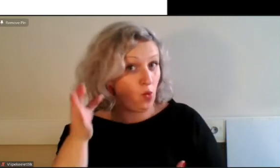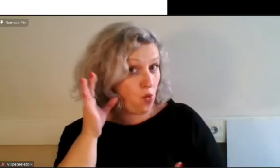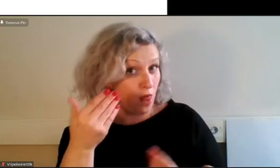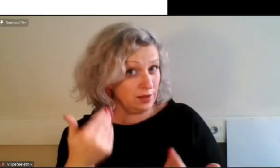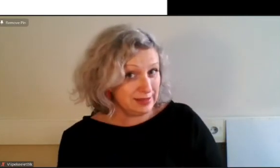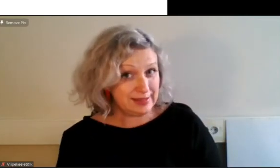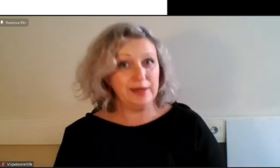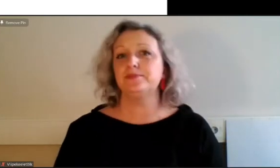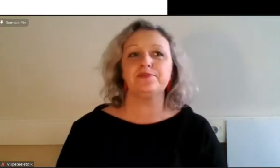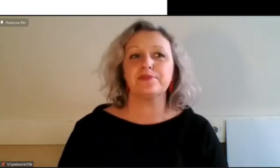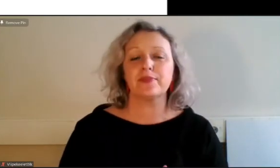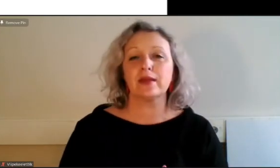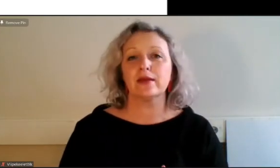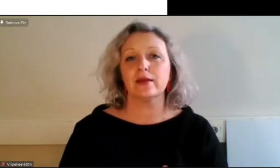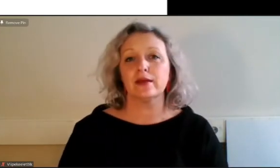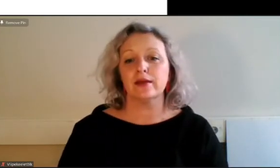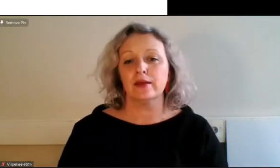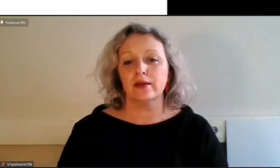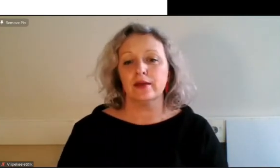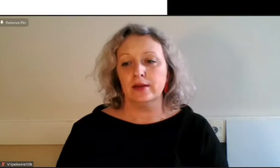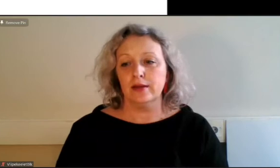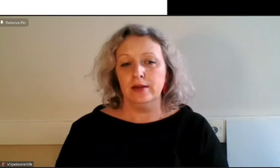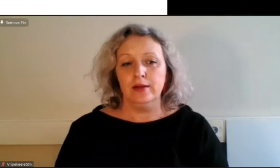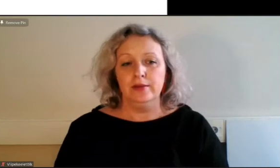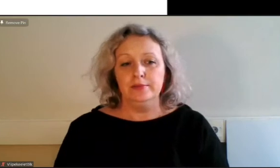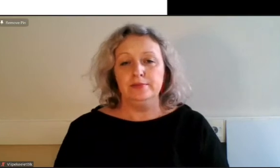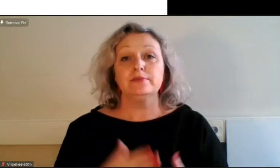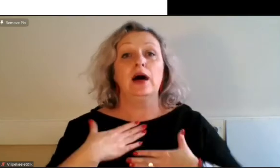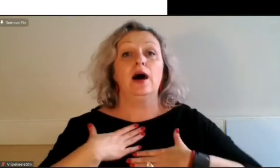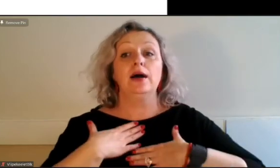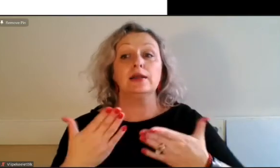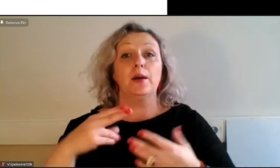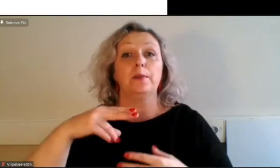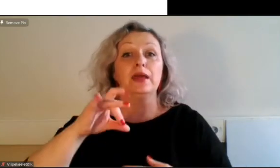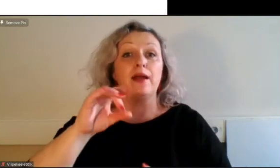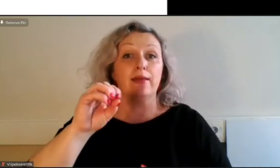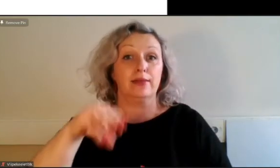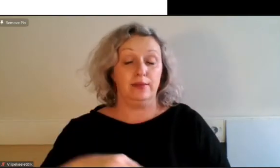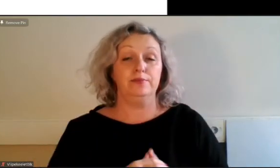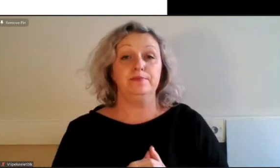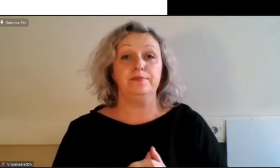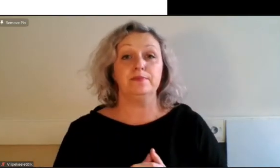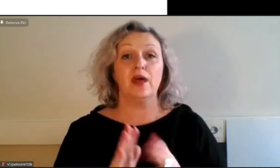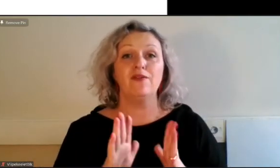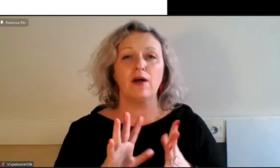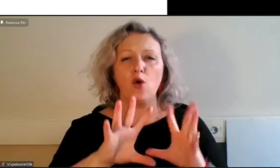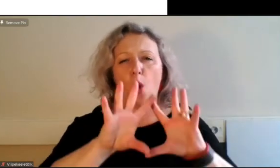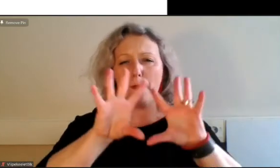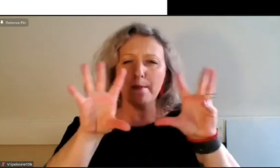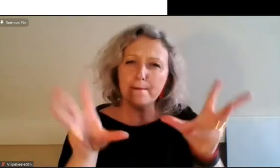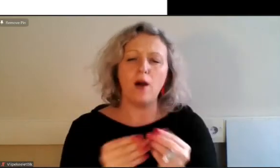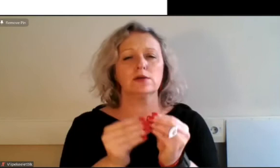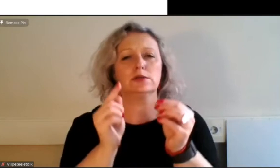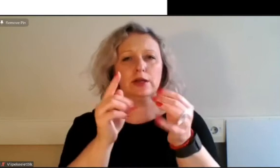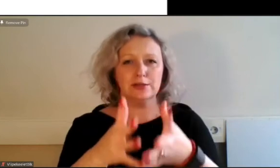haigestunutega tulevikus saab. See haigus on aja jooksul muutunud kurjemaks ja nakkavamaks, aga